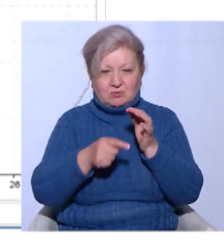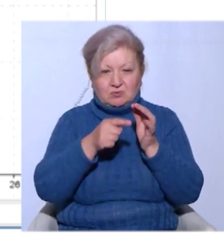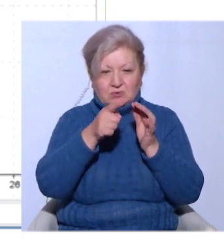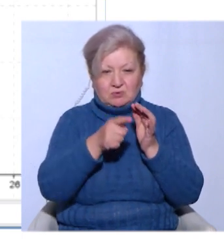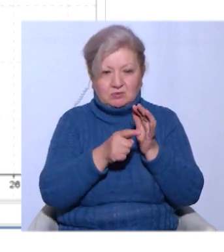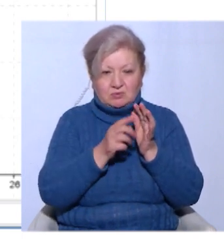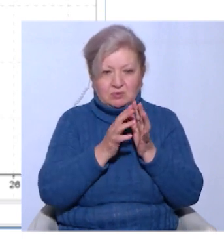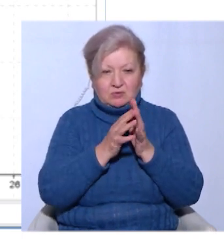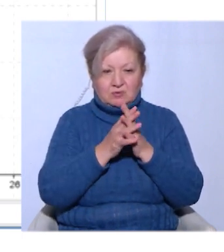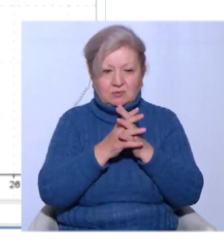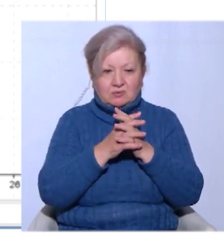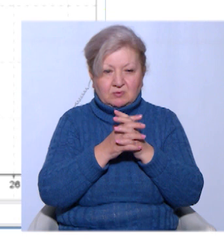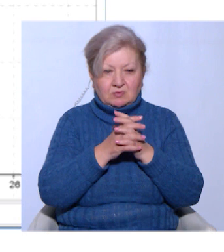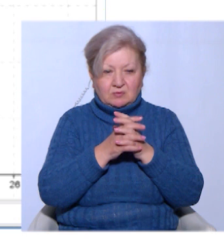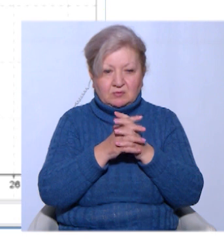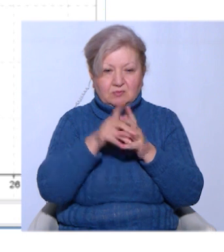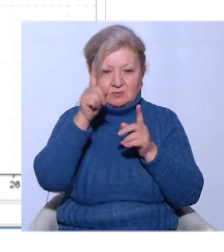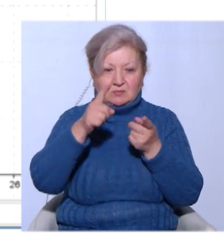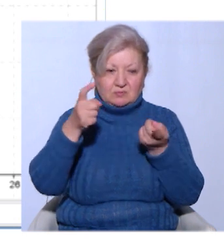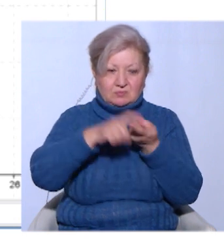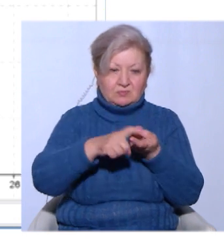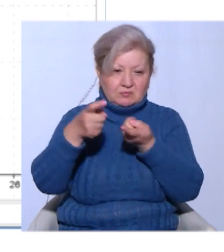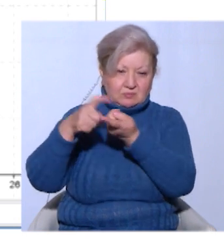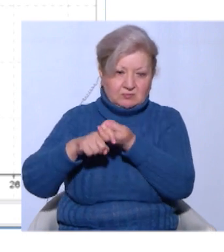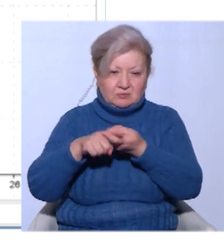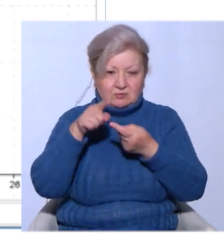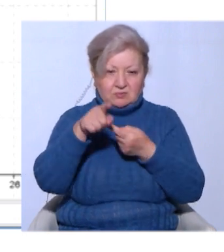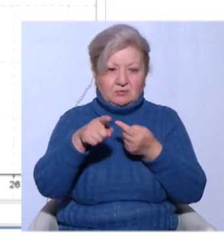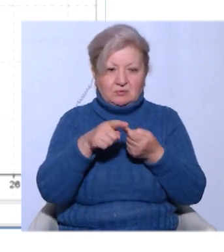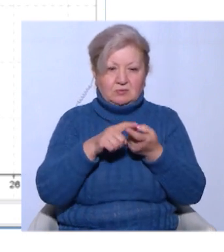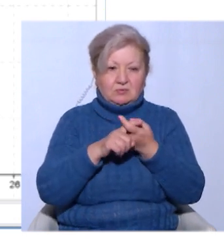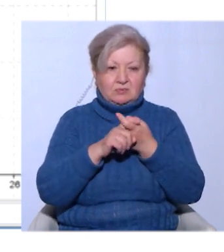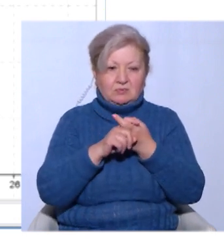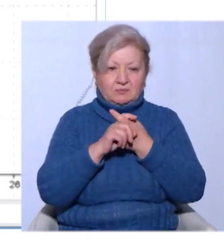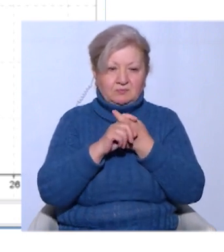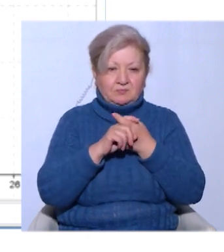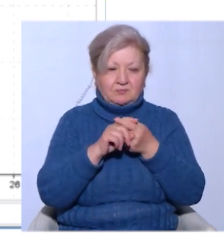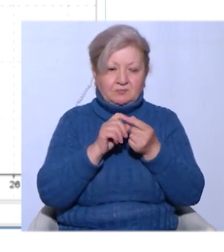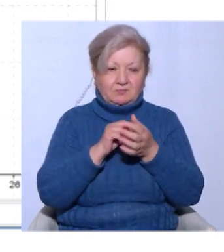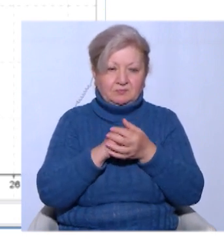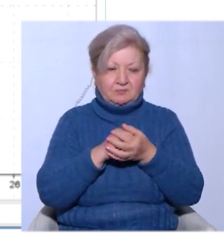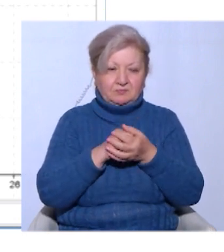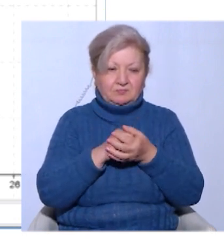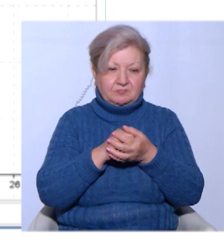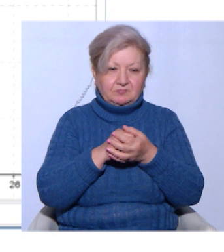ამ წერტილები, რომელიც დააჯდა ღერძებზე, შევაერთებთ ამ ვექტორთან და